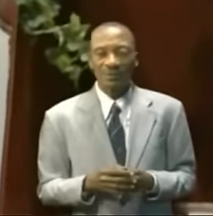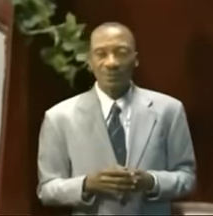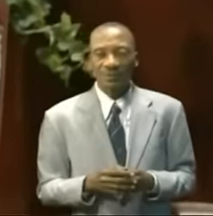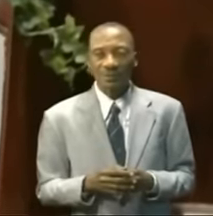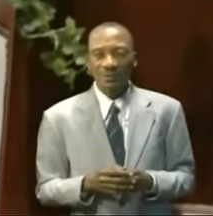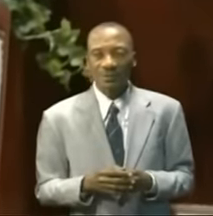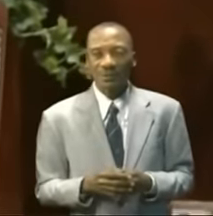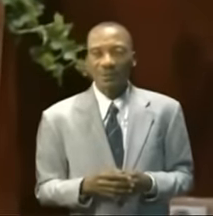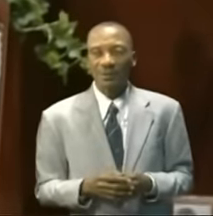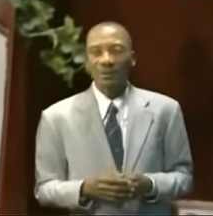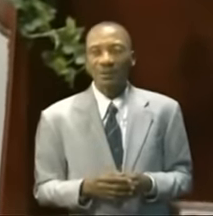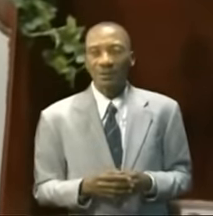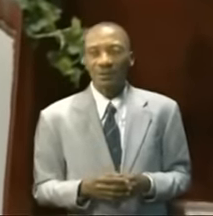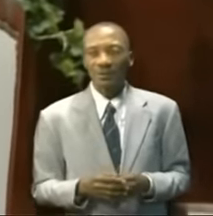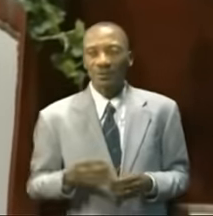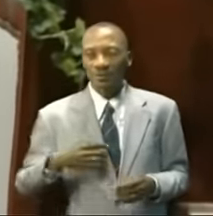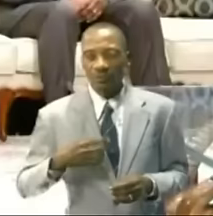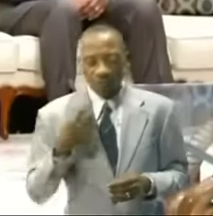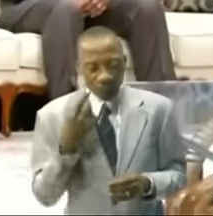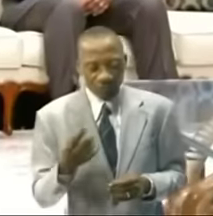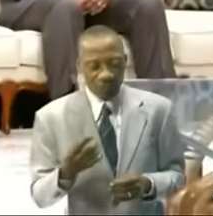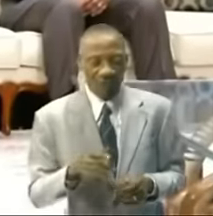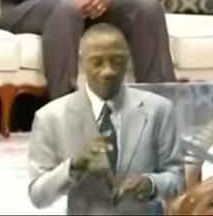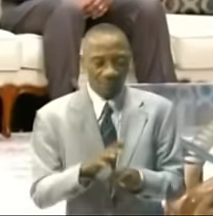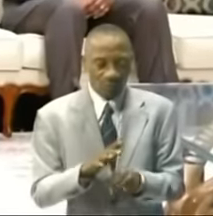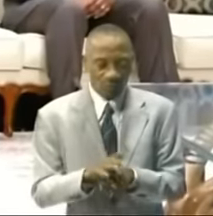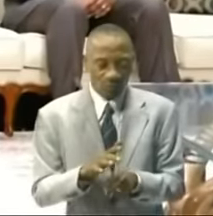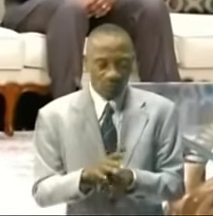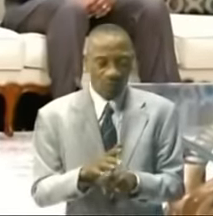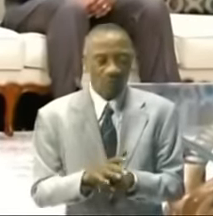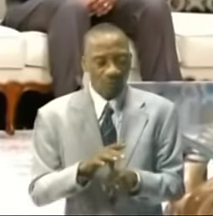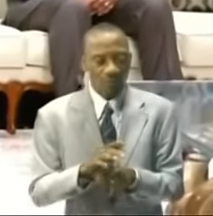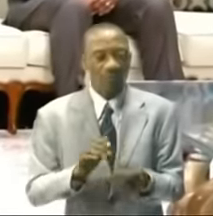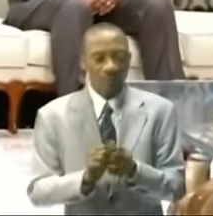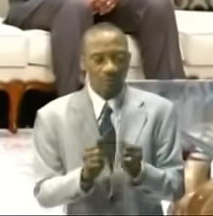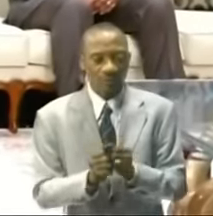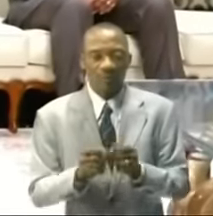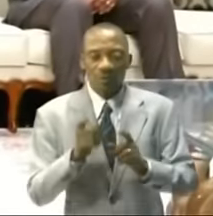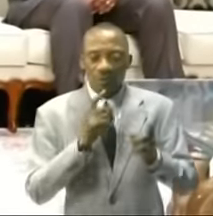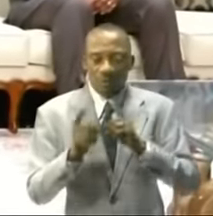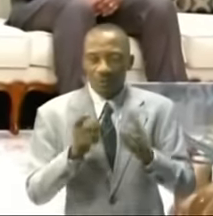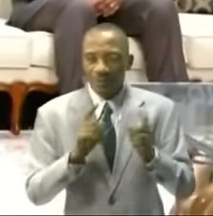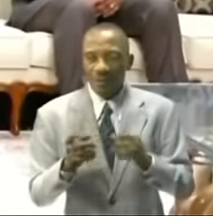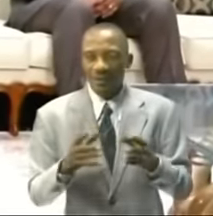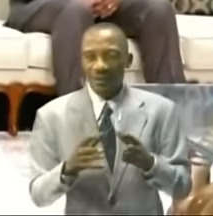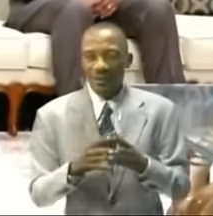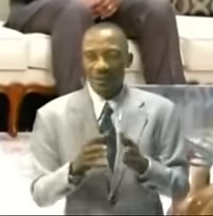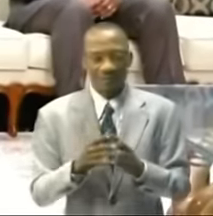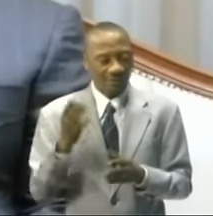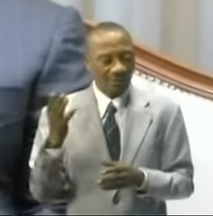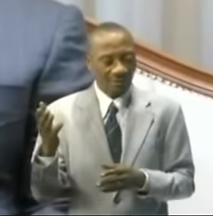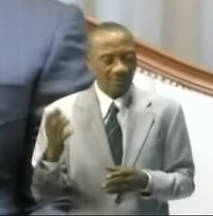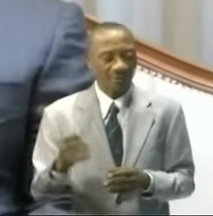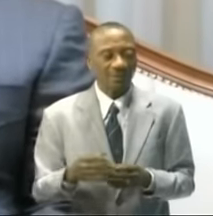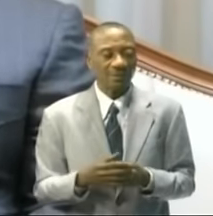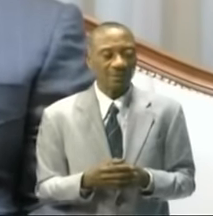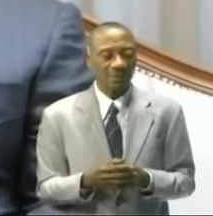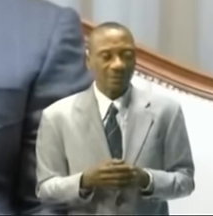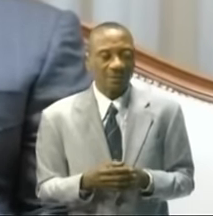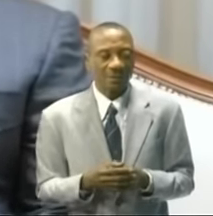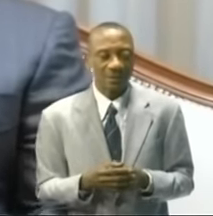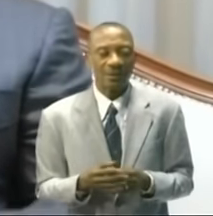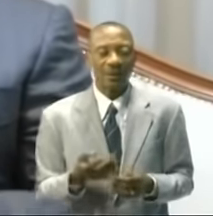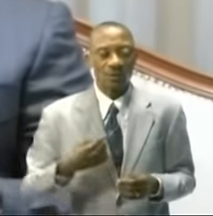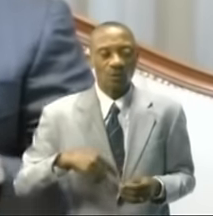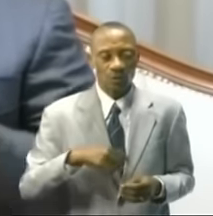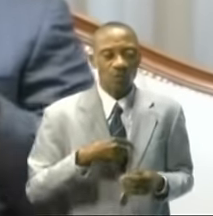a développé le plan de contingence, le plan de vaccination, le plan de prise en charge, tout le plan de lutte contre Mpox.